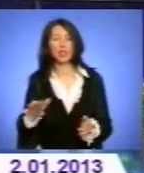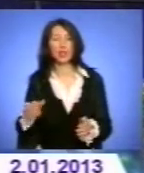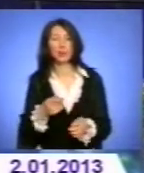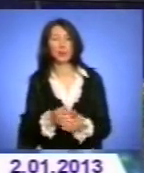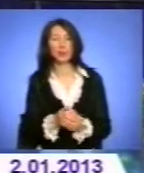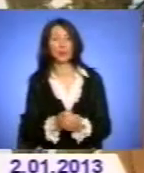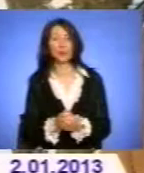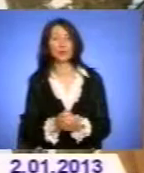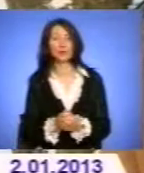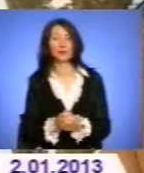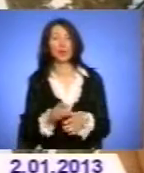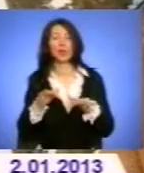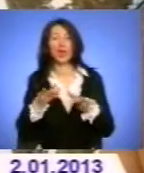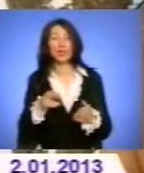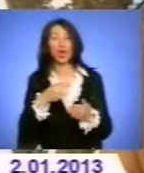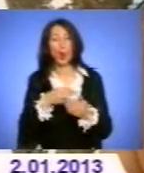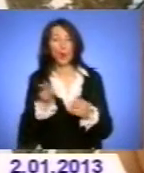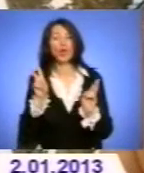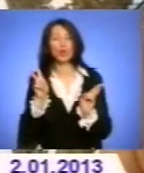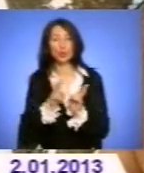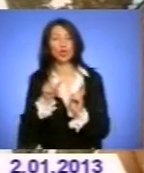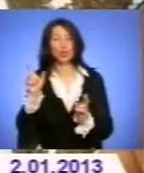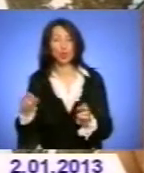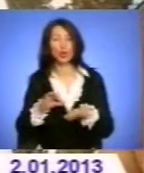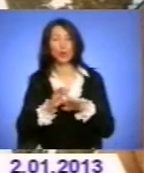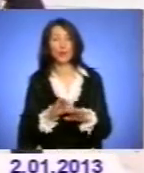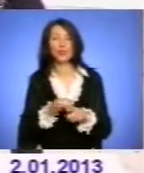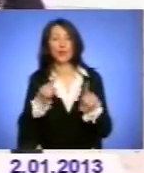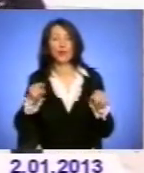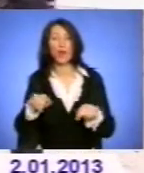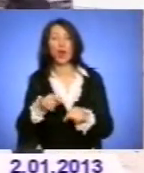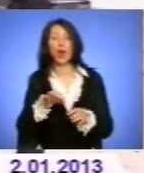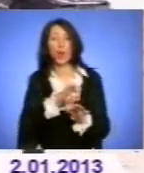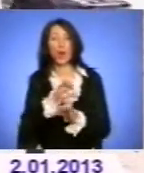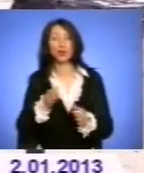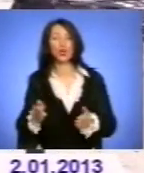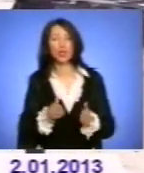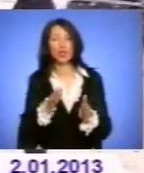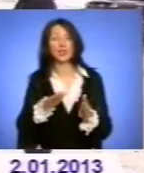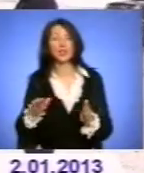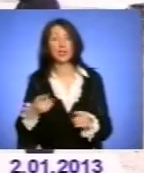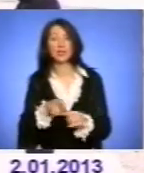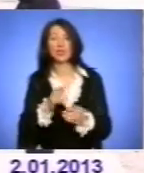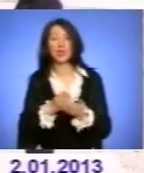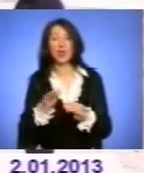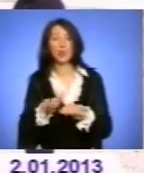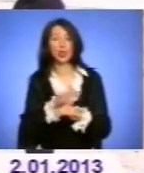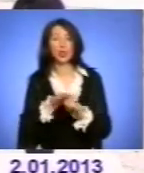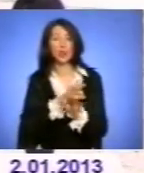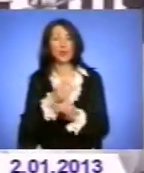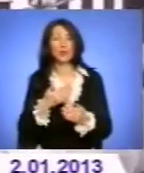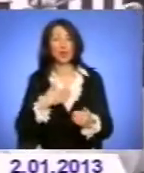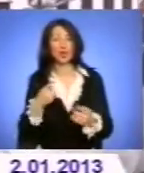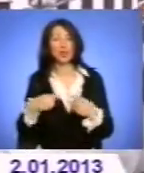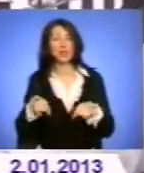далі. Акція «Купи зустріч з людиною» проходить в рамках проєкту «Шлях дітей». Це є благодійний проєкт від нашої організації, коли